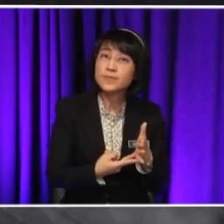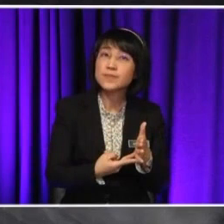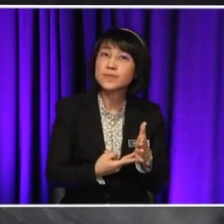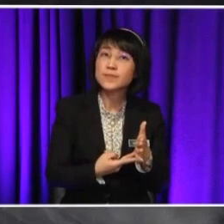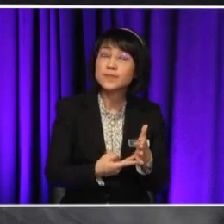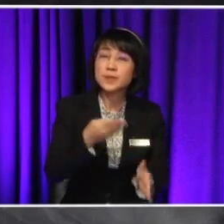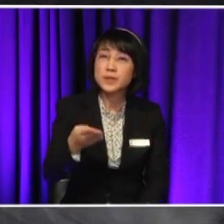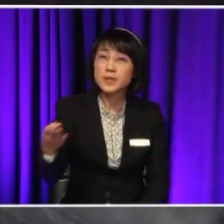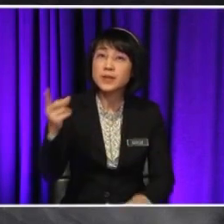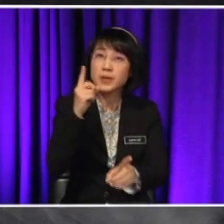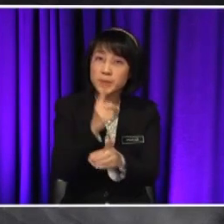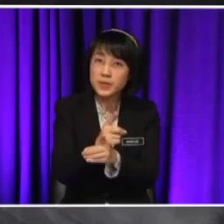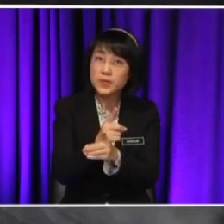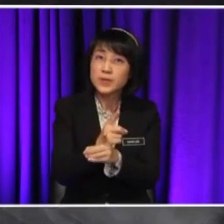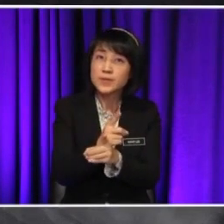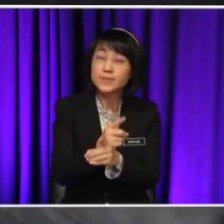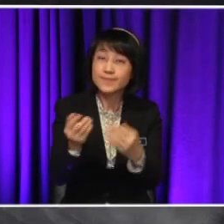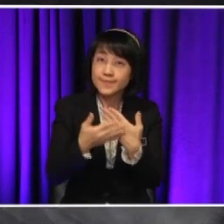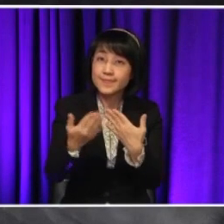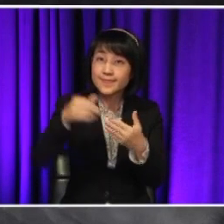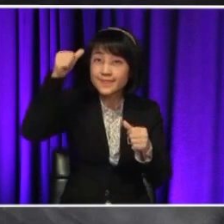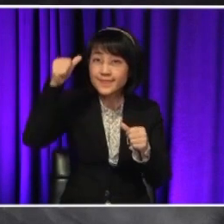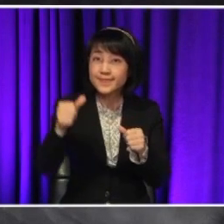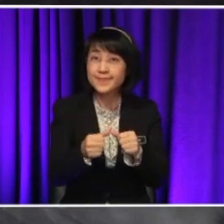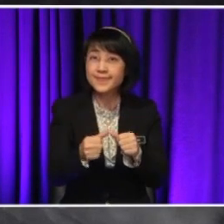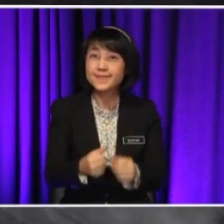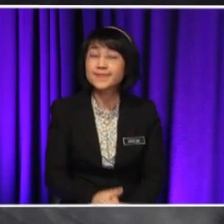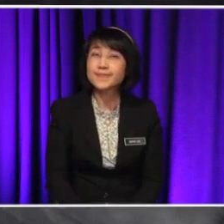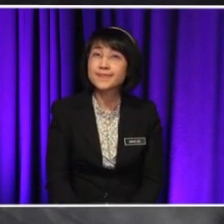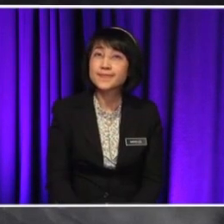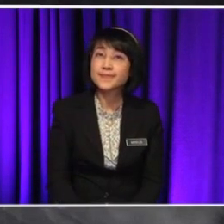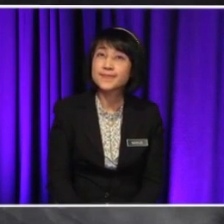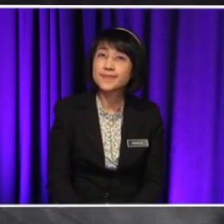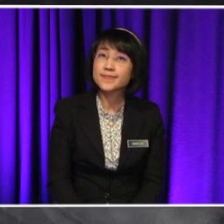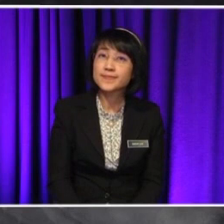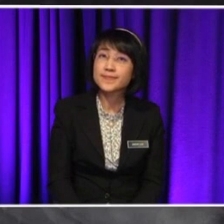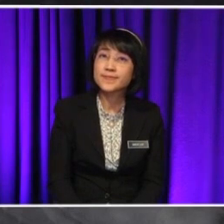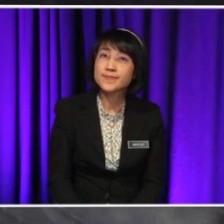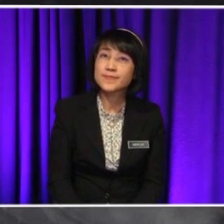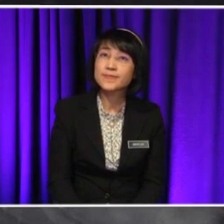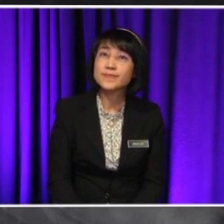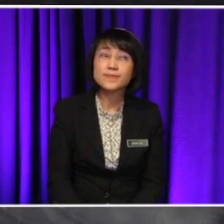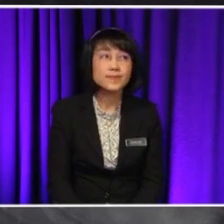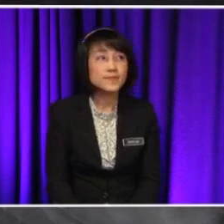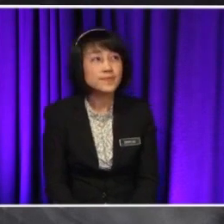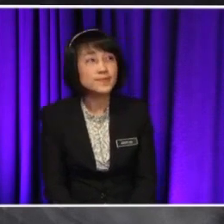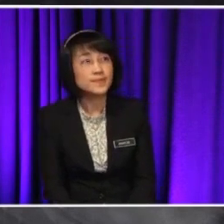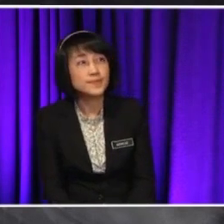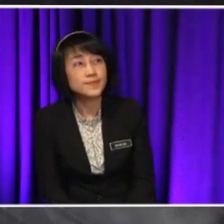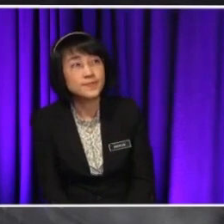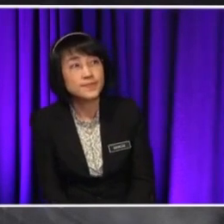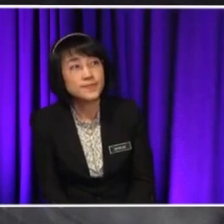benda sebenar. Senang ingat kan? Ini yang kita kena ingat. Okey, sama juga macam ni. Fauvisme. Menolak